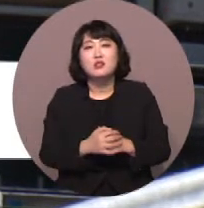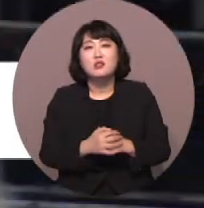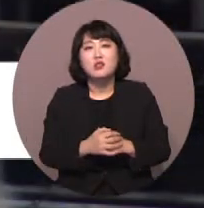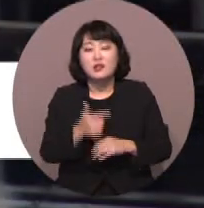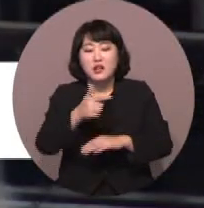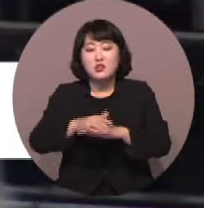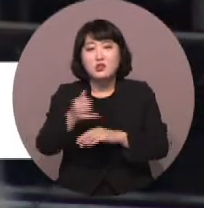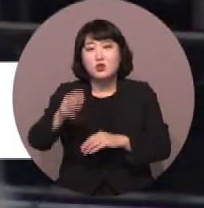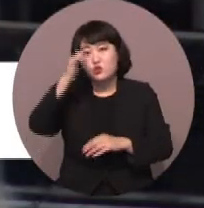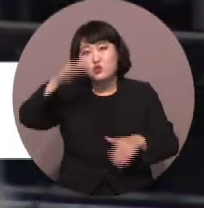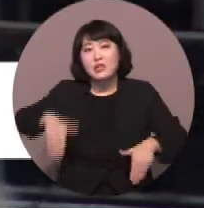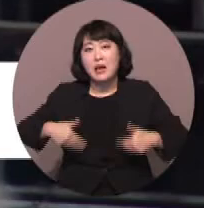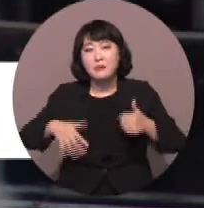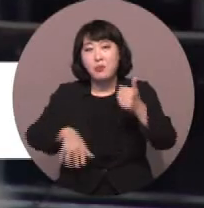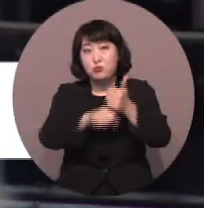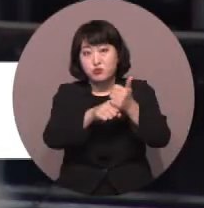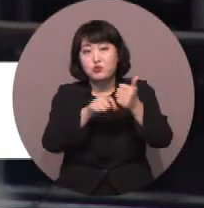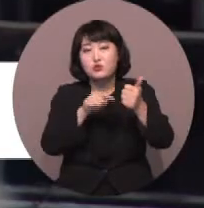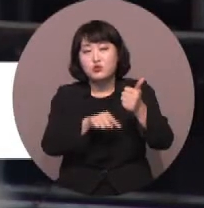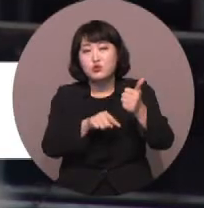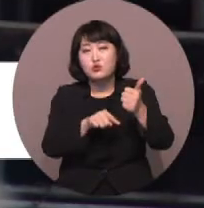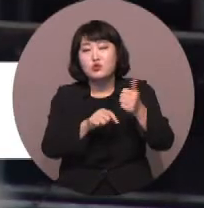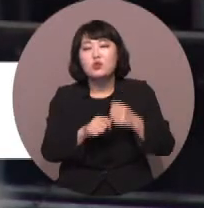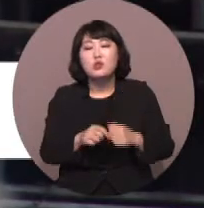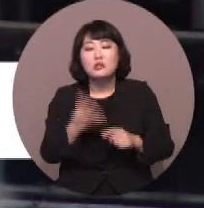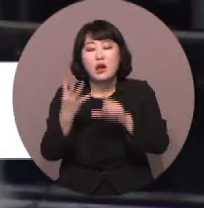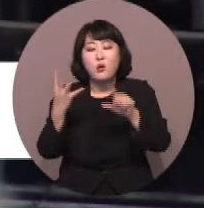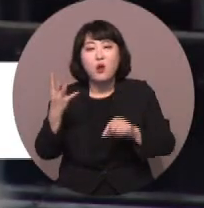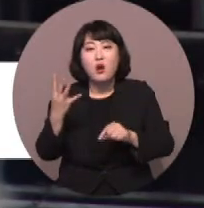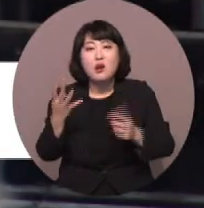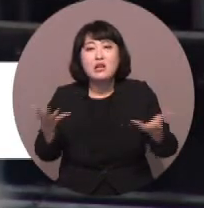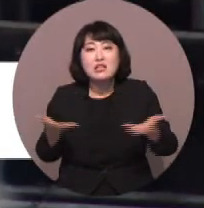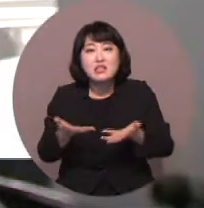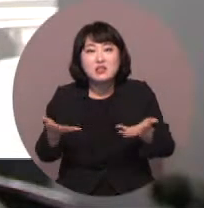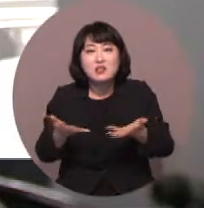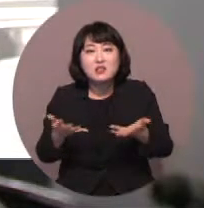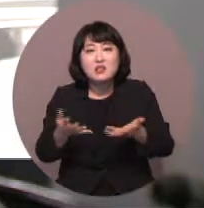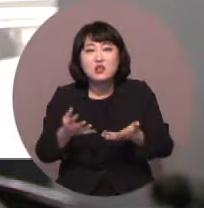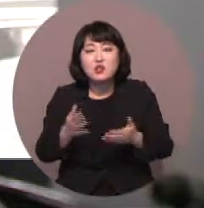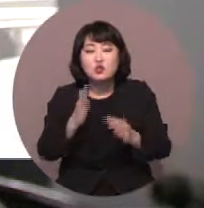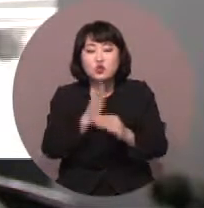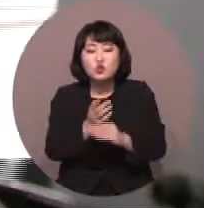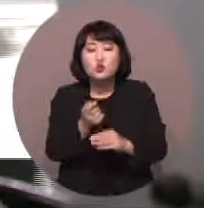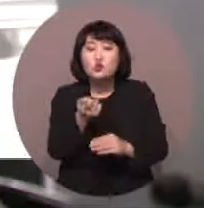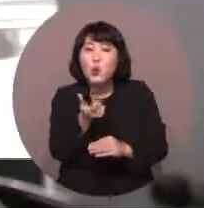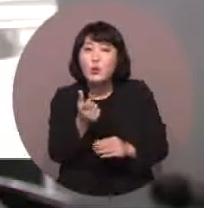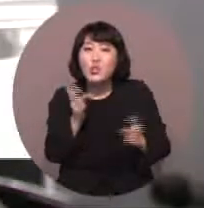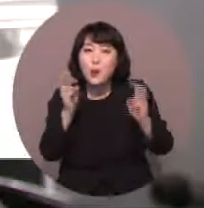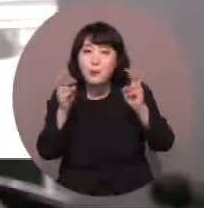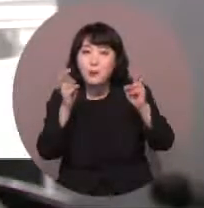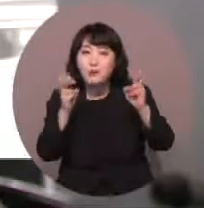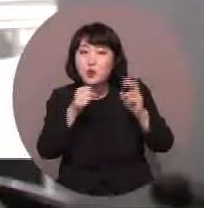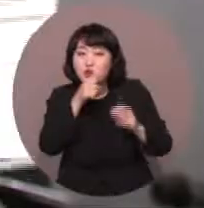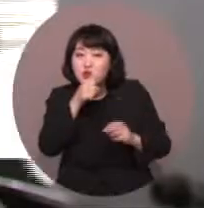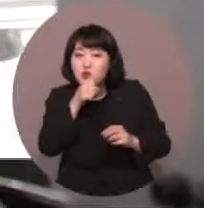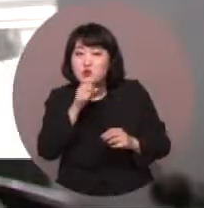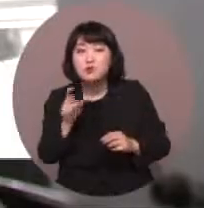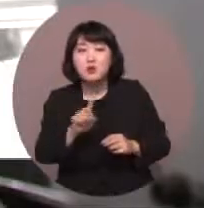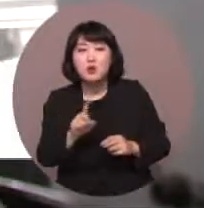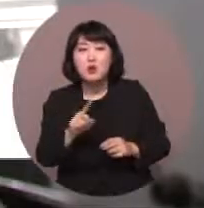대전 세종 충남 지역 본부가 조사한 4월 업황 전망 중소기업 건강도 지수는 지난 달보다